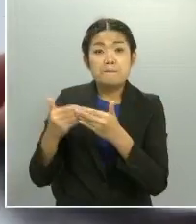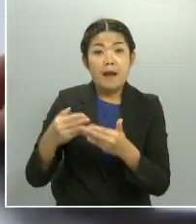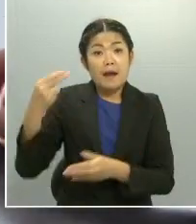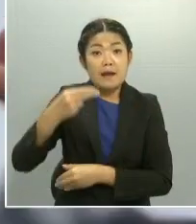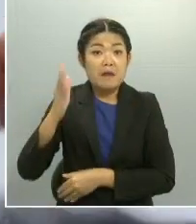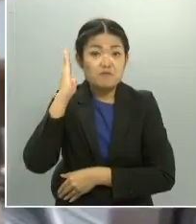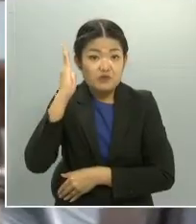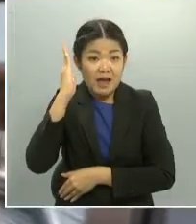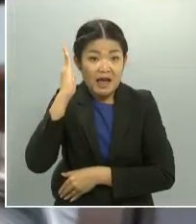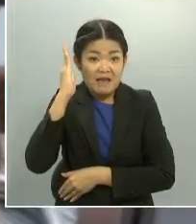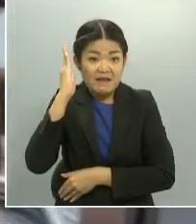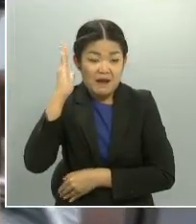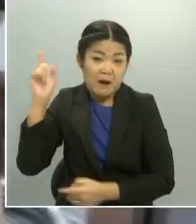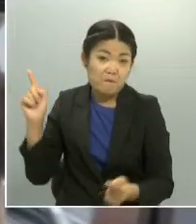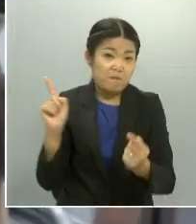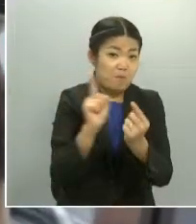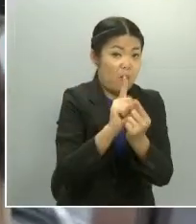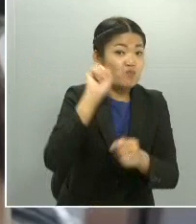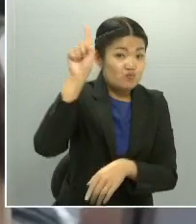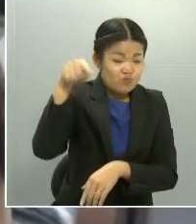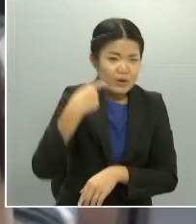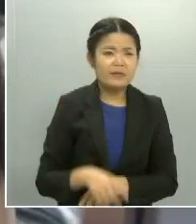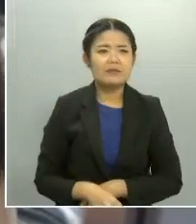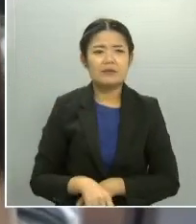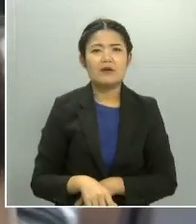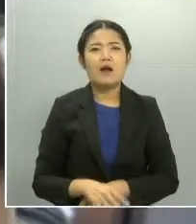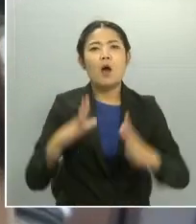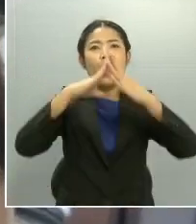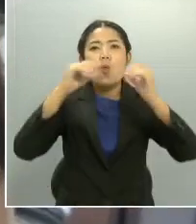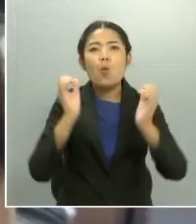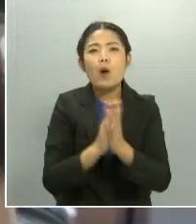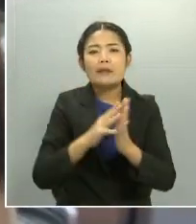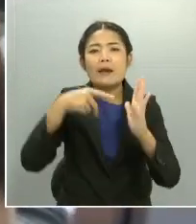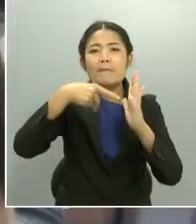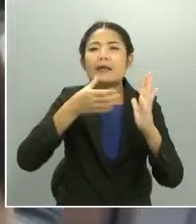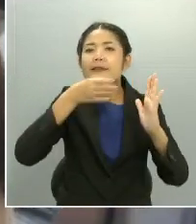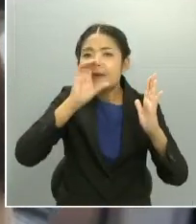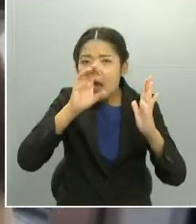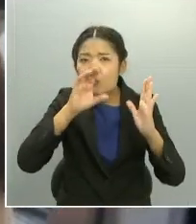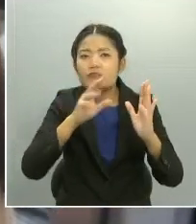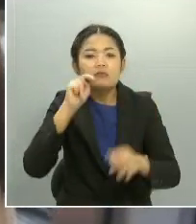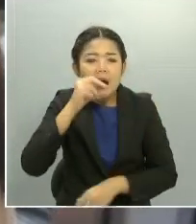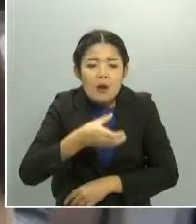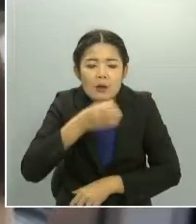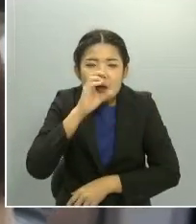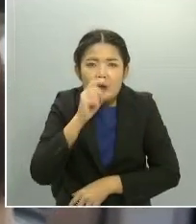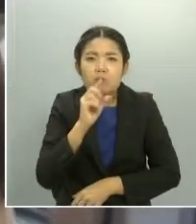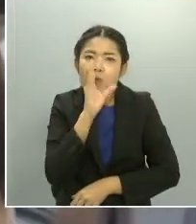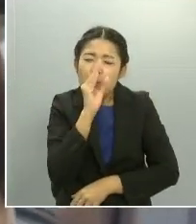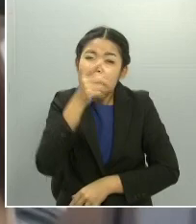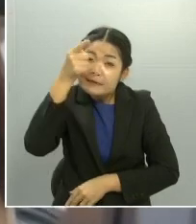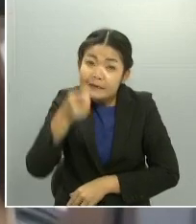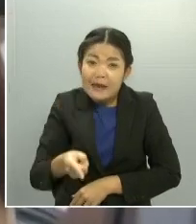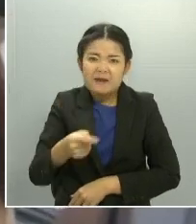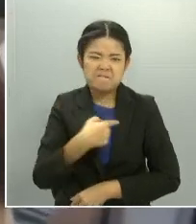สาบานกับฝ่ายหญิงใช่มั้ยไปดื่มน้ำสาบานที่วัดพระแก้วกันถ้ามั่นใจแล้วก็ท้าเลยนะคะทั้งฝ่ายหญิงทั้งทนายตั้มว่าไปเลยเดือน